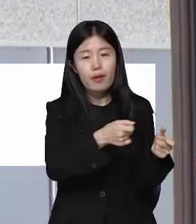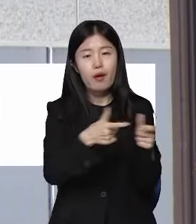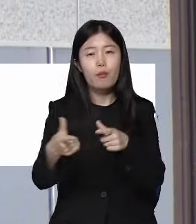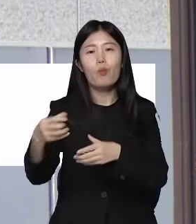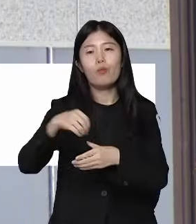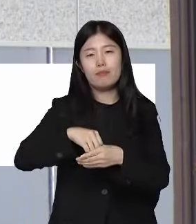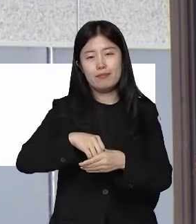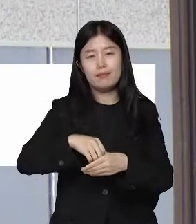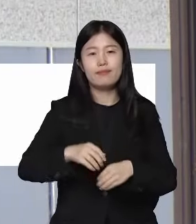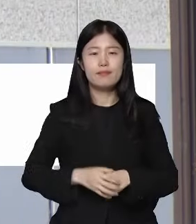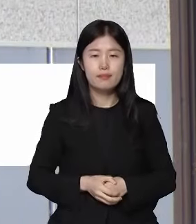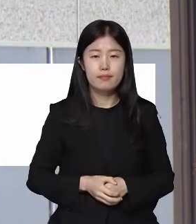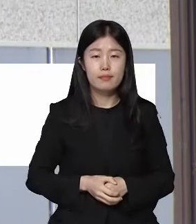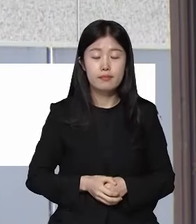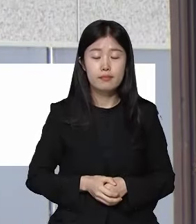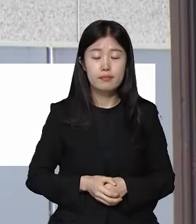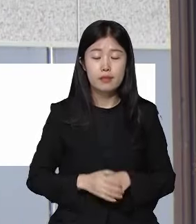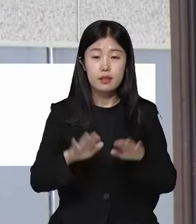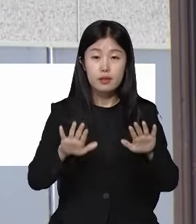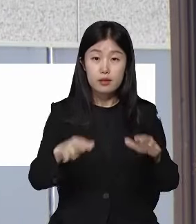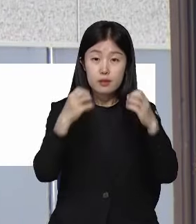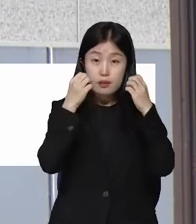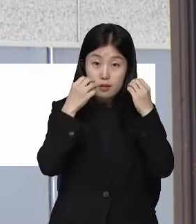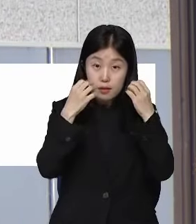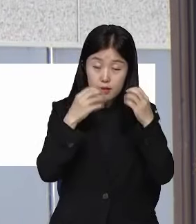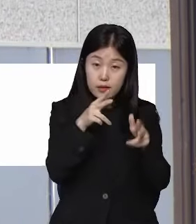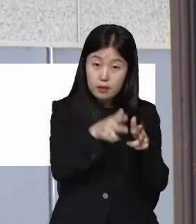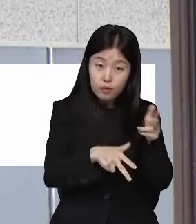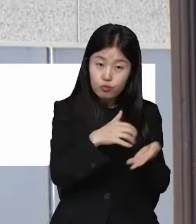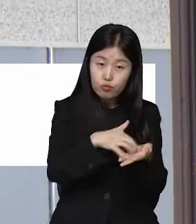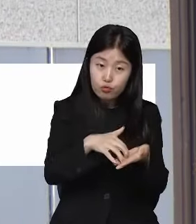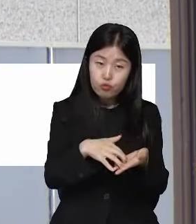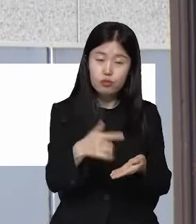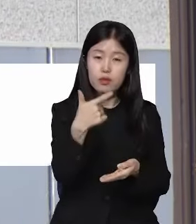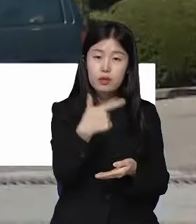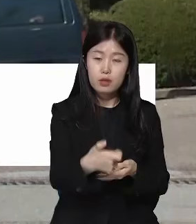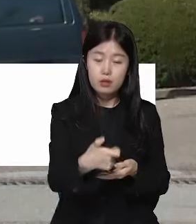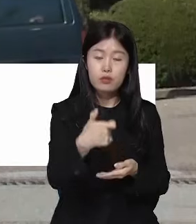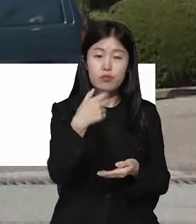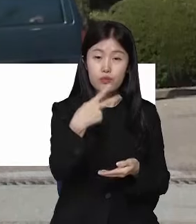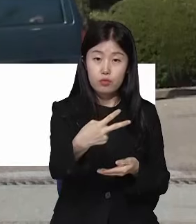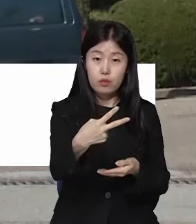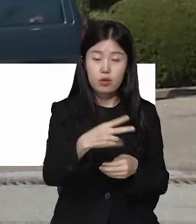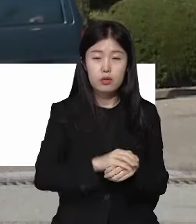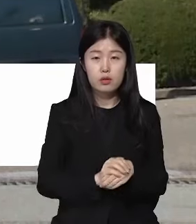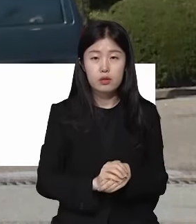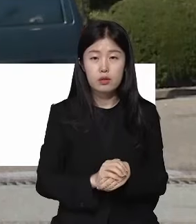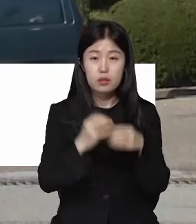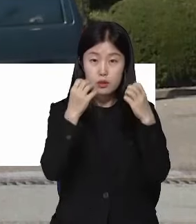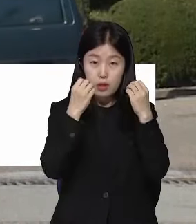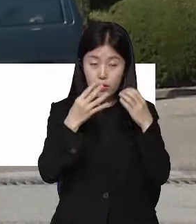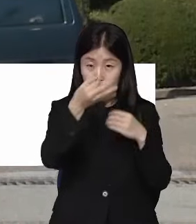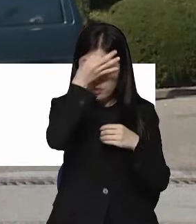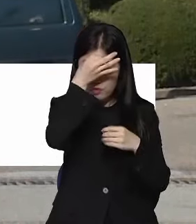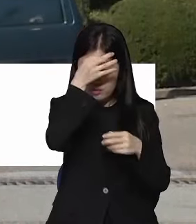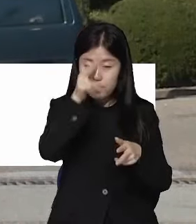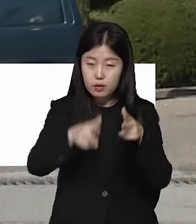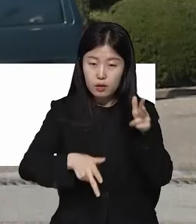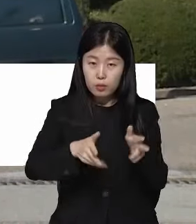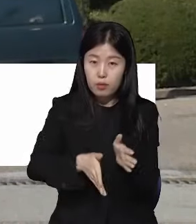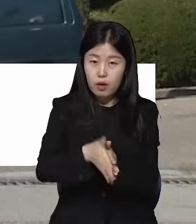반영된 결과입니다. 나주시의 신규 계속사업은 총 62건으로 그중 미래 첨단과학도시